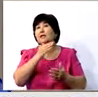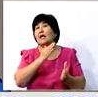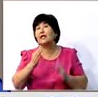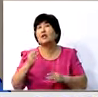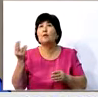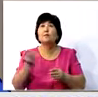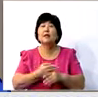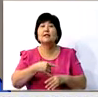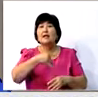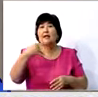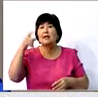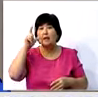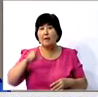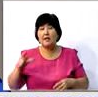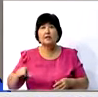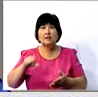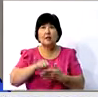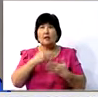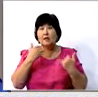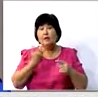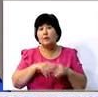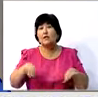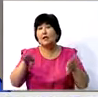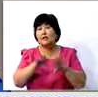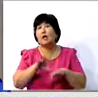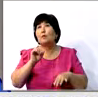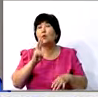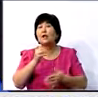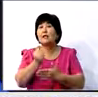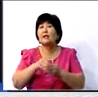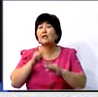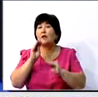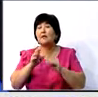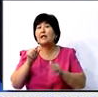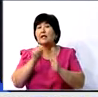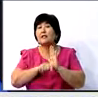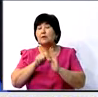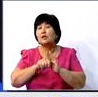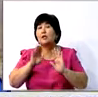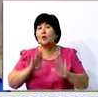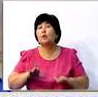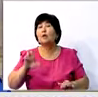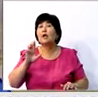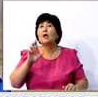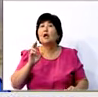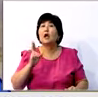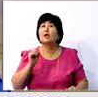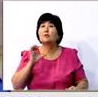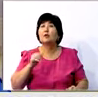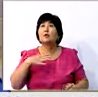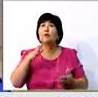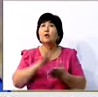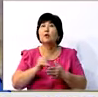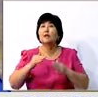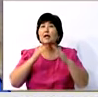и без экипажа на борту. Но потом программа была закрыта. «Буран» хранился в монтажно-испытательном корпусе на космодроме и был разрушен при